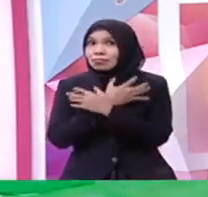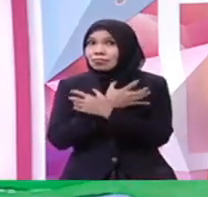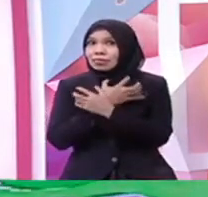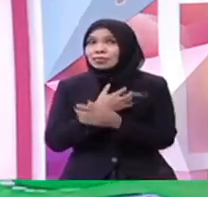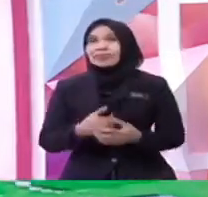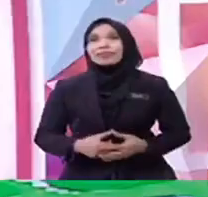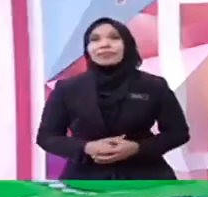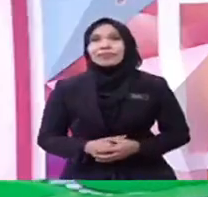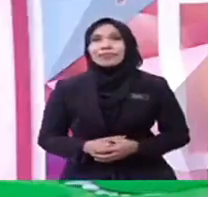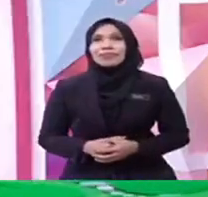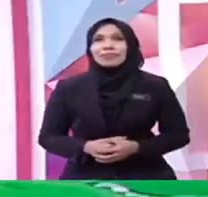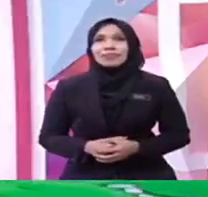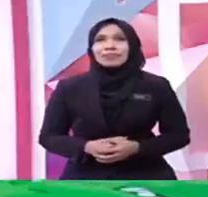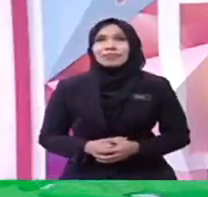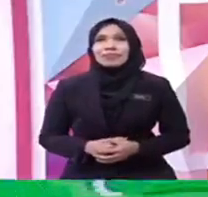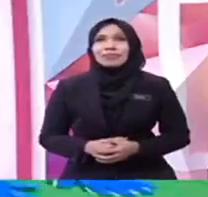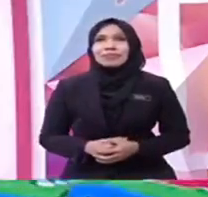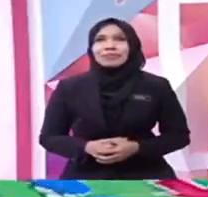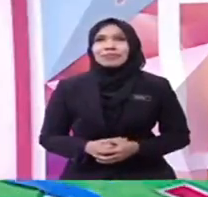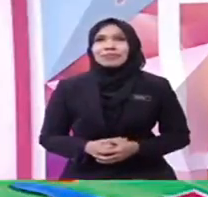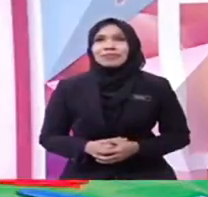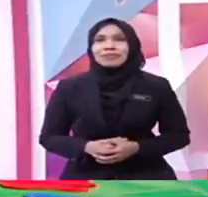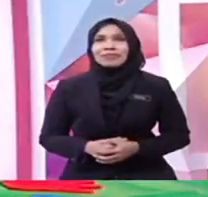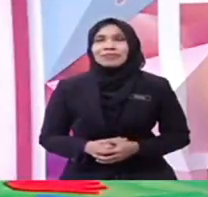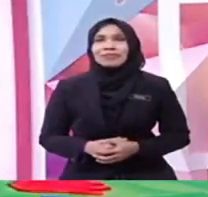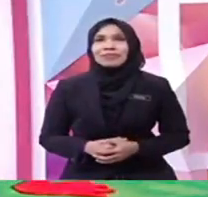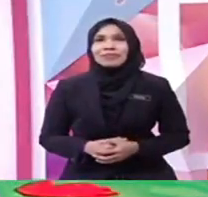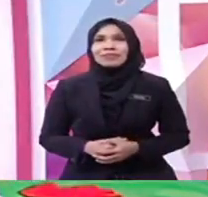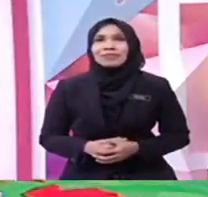macam mana beruang merangkak